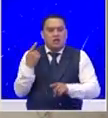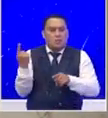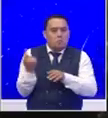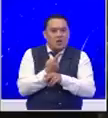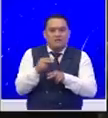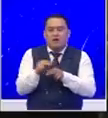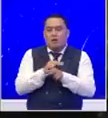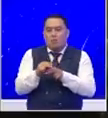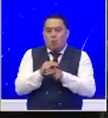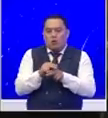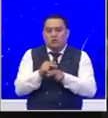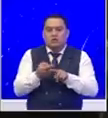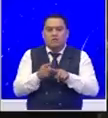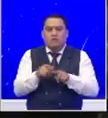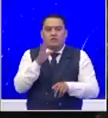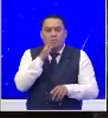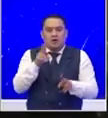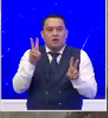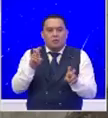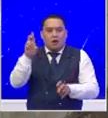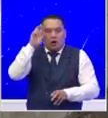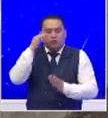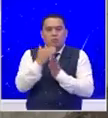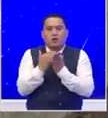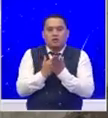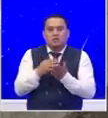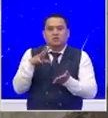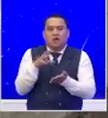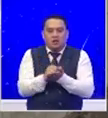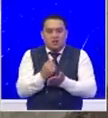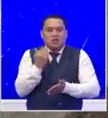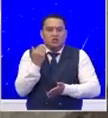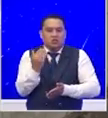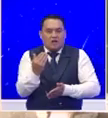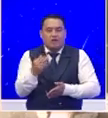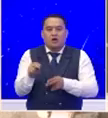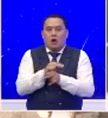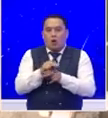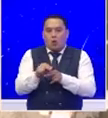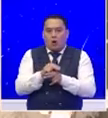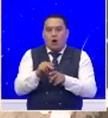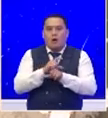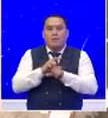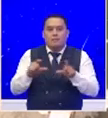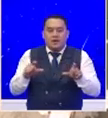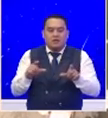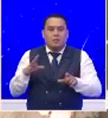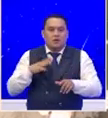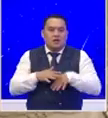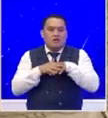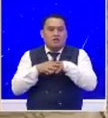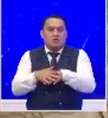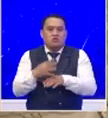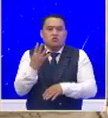первый капитальный ремонт с того времени. В рамках государственной программы «Дорожная карта занятости» на реконструкцию объекта образования выделено